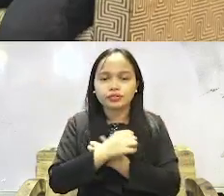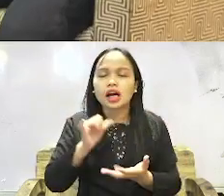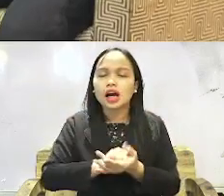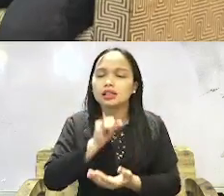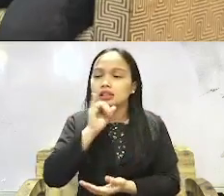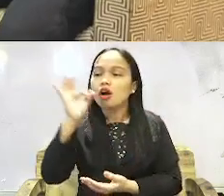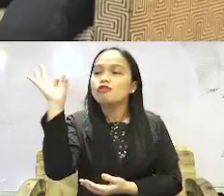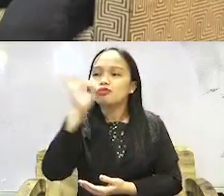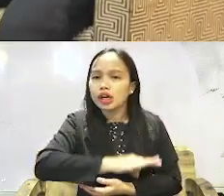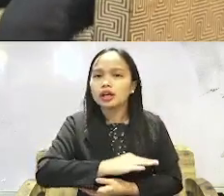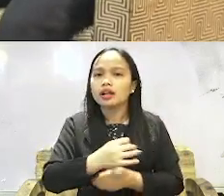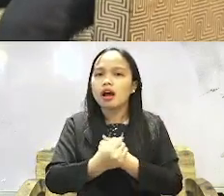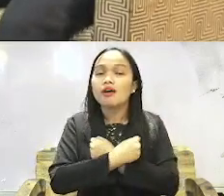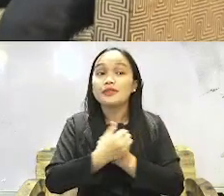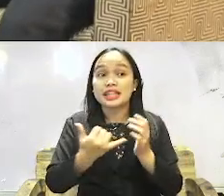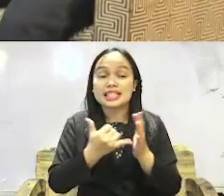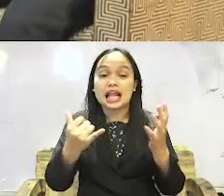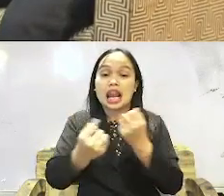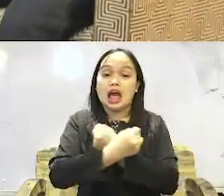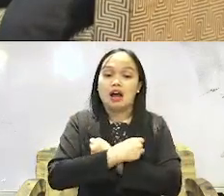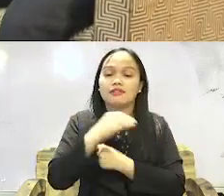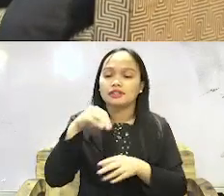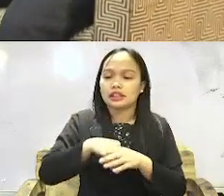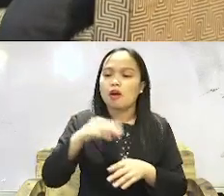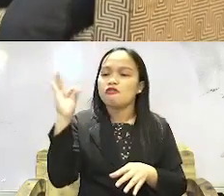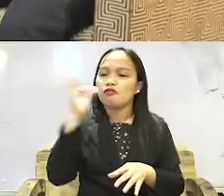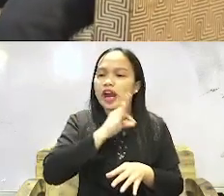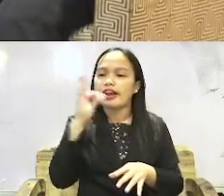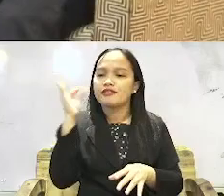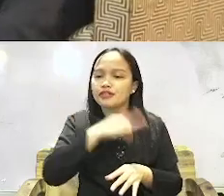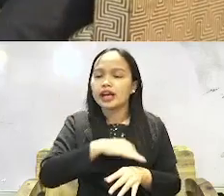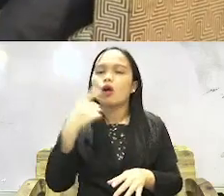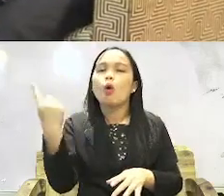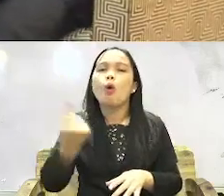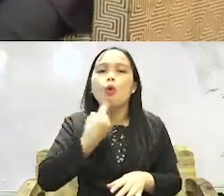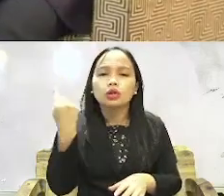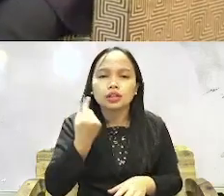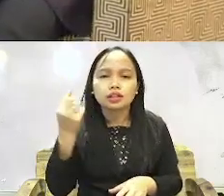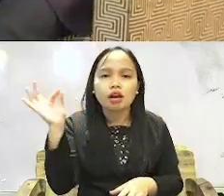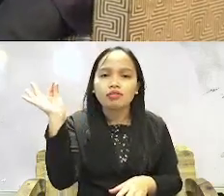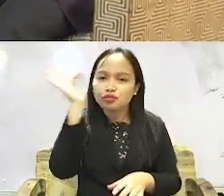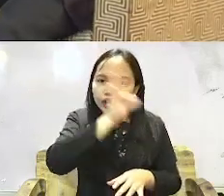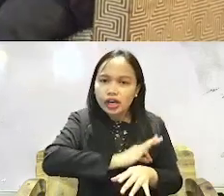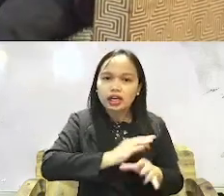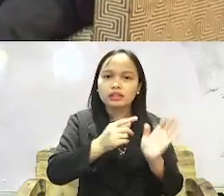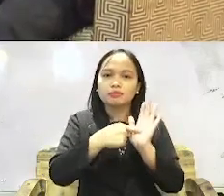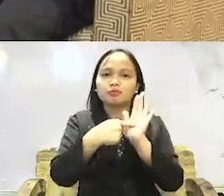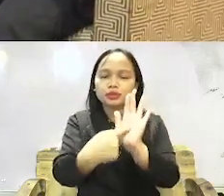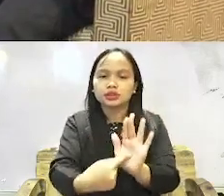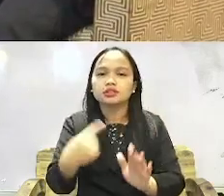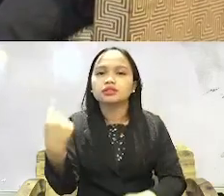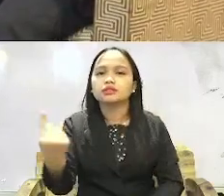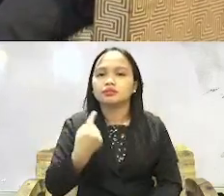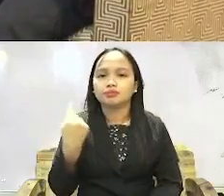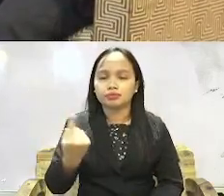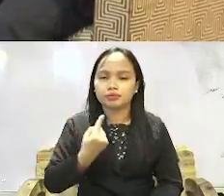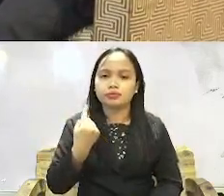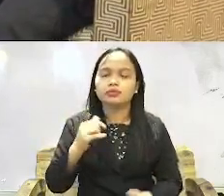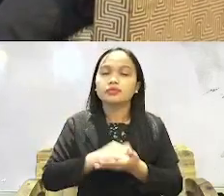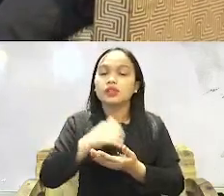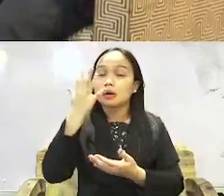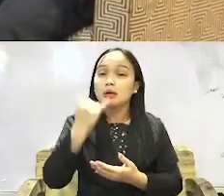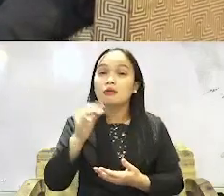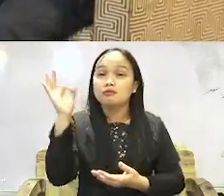isang pagmamahal in a false form. In a false appearance. You see? Kaya siya in a